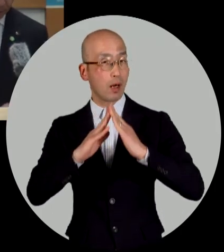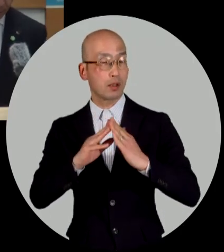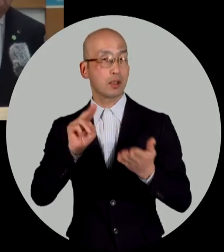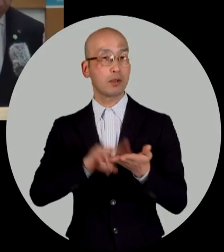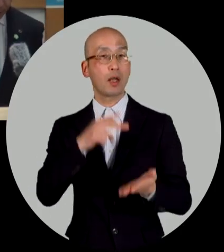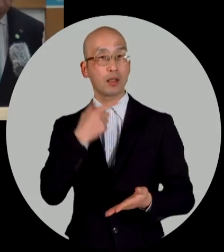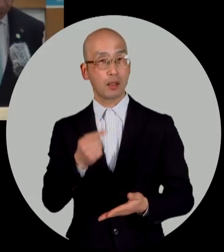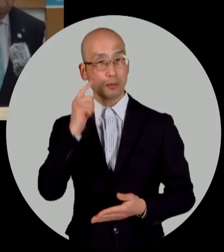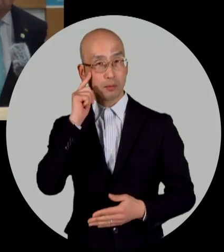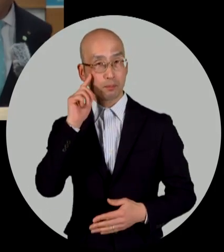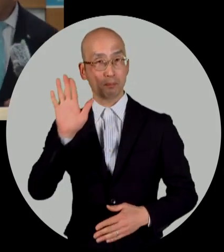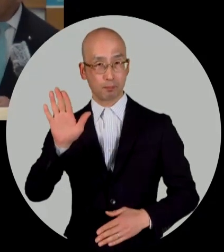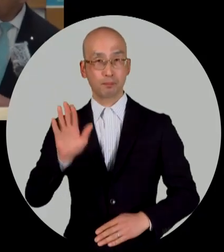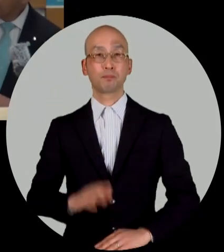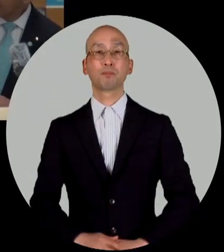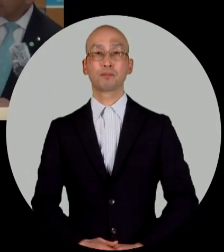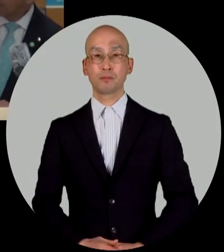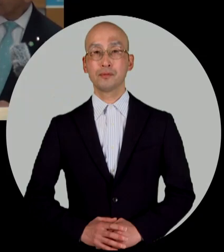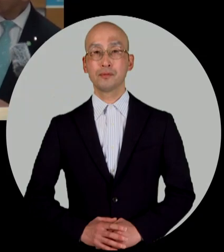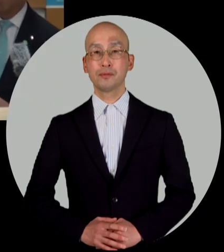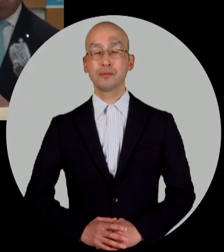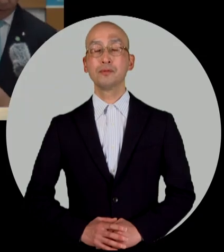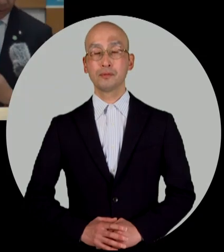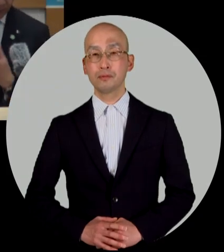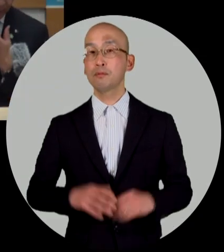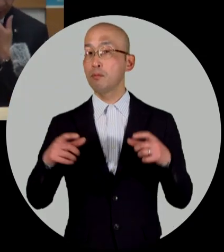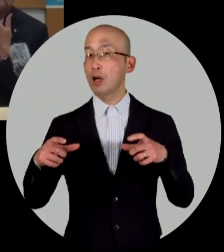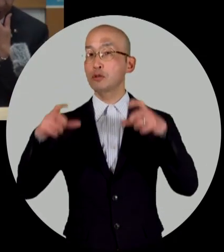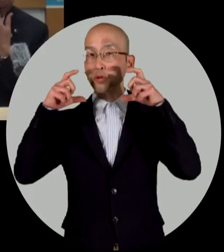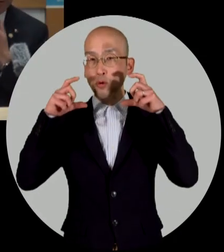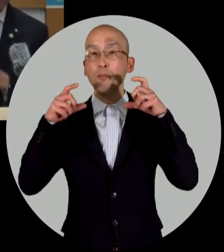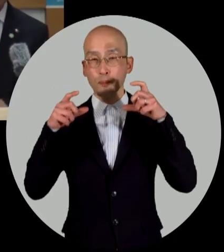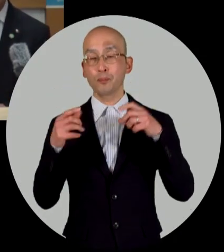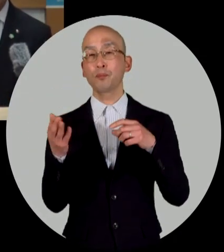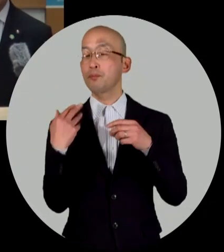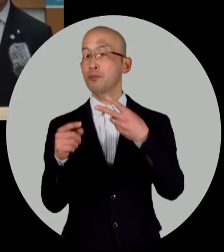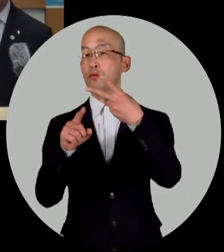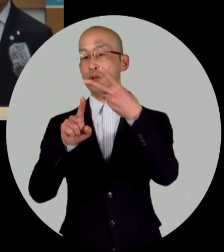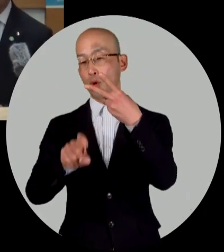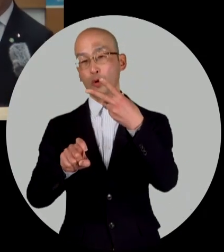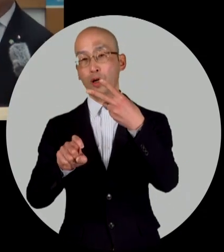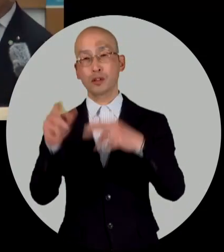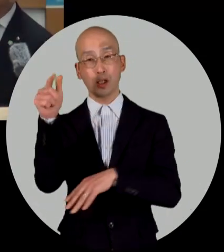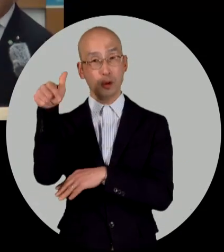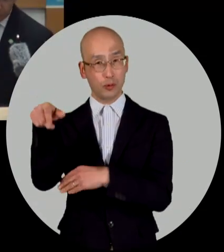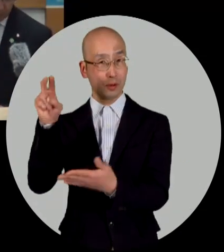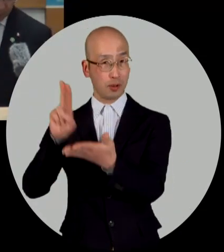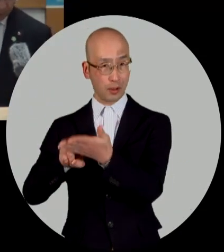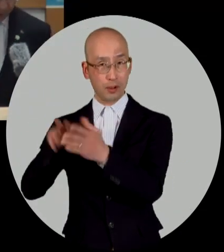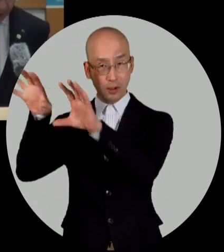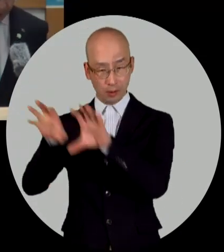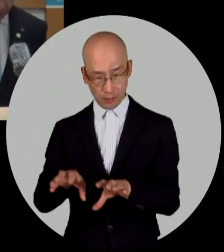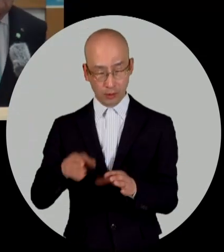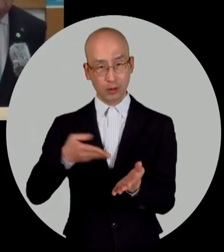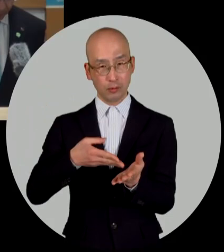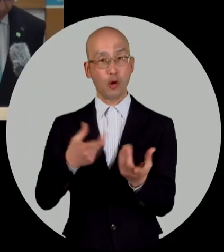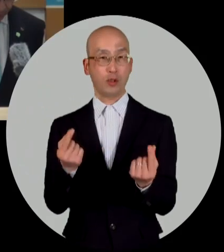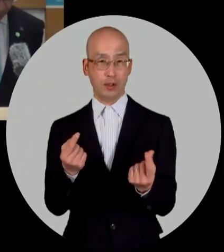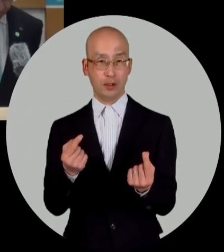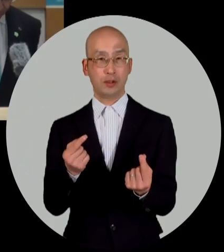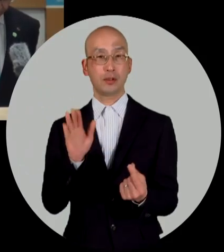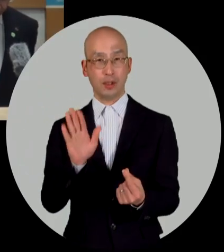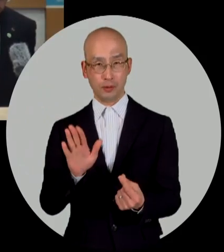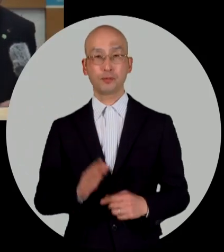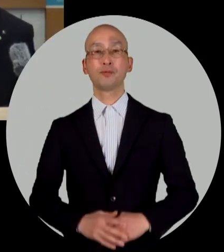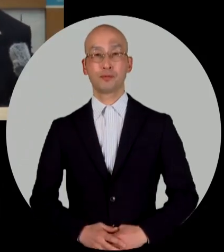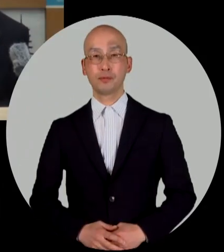きたいというふうに思っております。マスクの着用、これ2月10日の政府決定と同様の内容なので繰り返しということになります